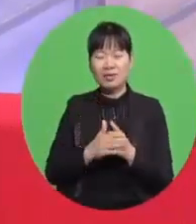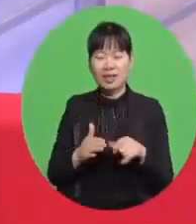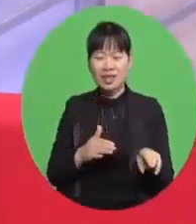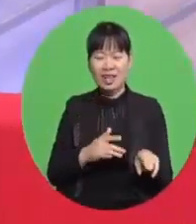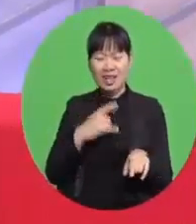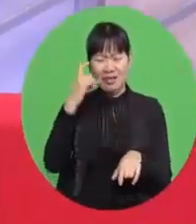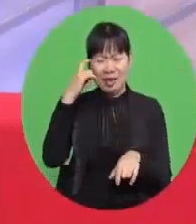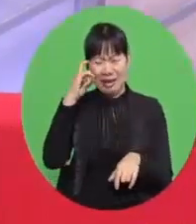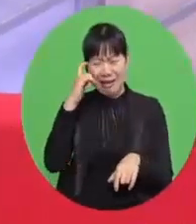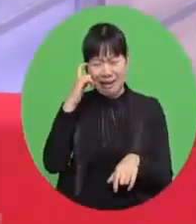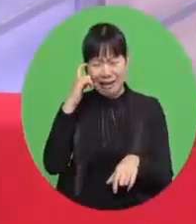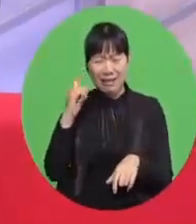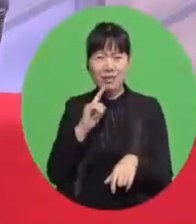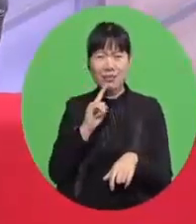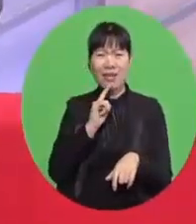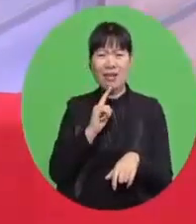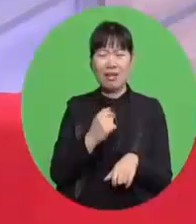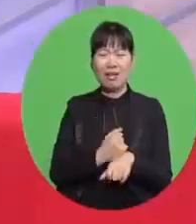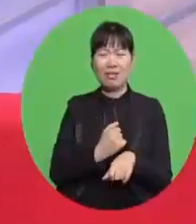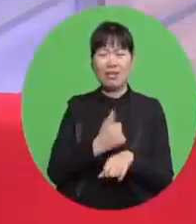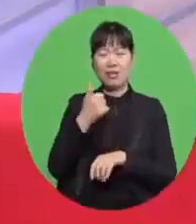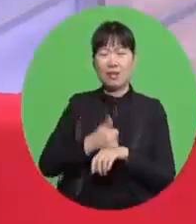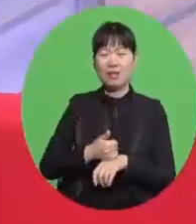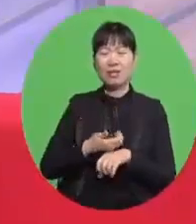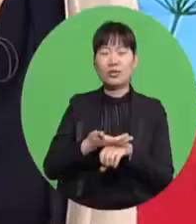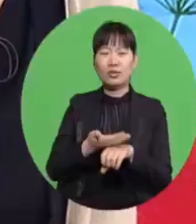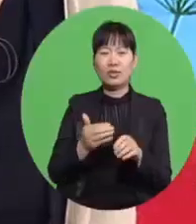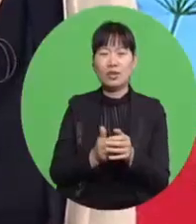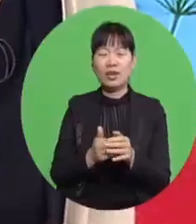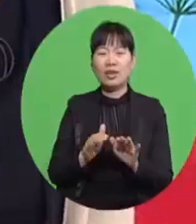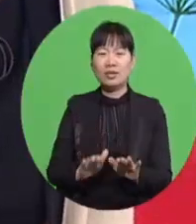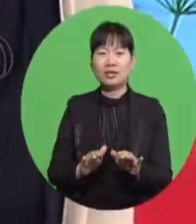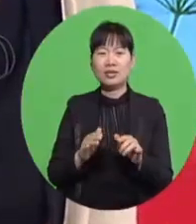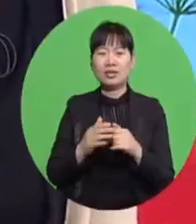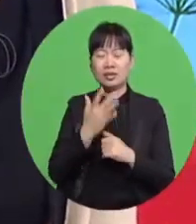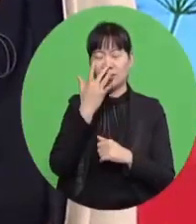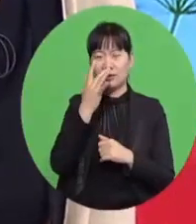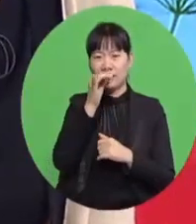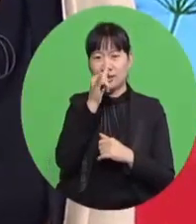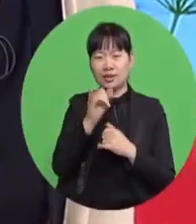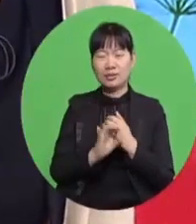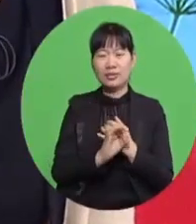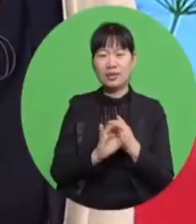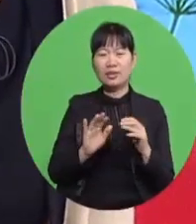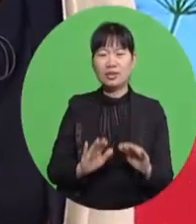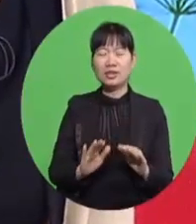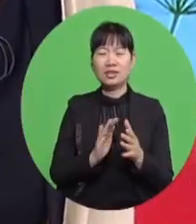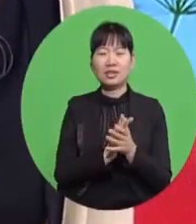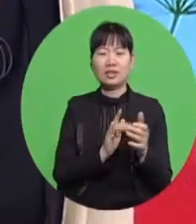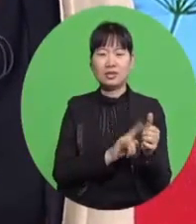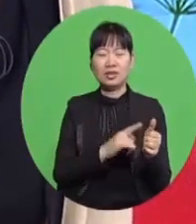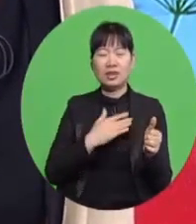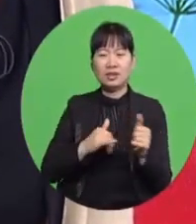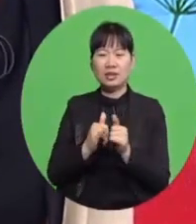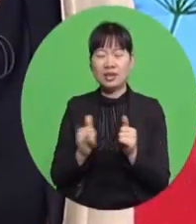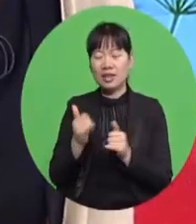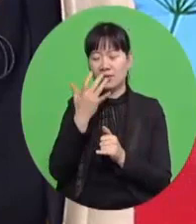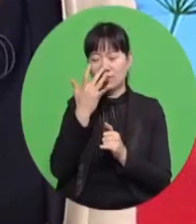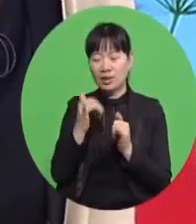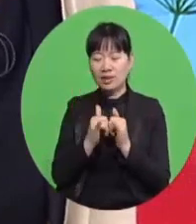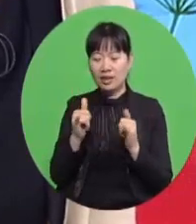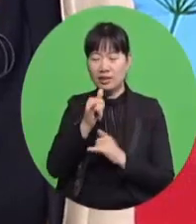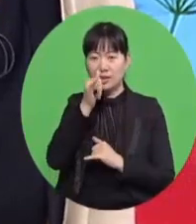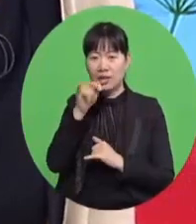왜 그래 그러면서도 결국은 해주는 거예요. 해주면서 네. 예, 근데 이제 둔감하게 되면 우리도 이렇게 친구나 아는 사람 중에 둔감한